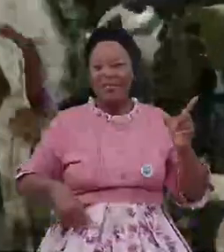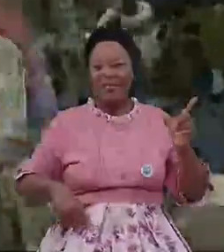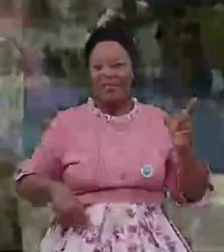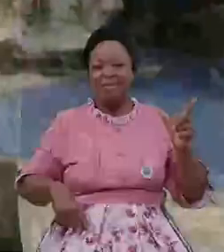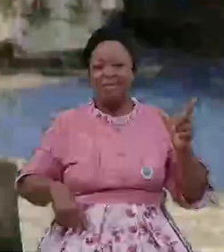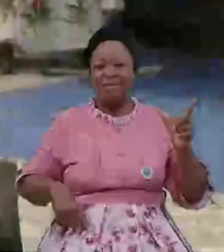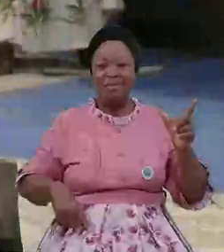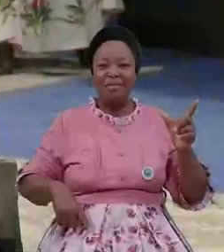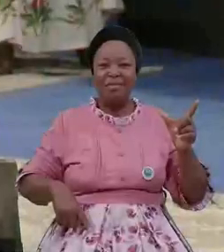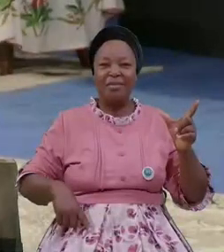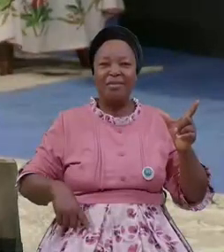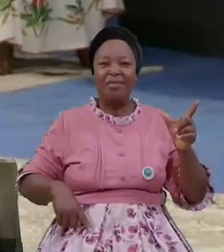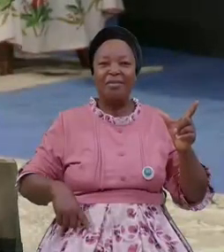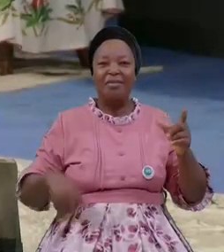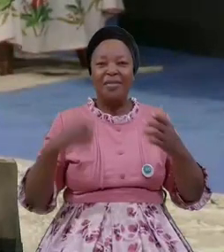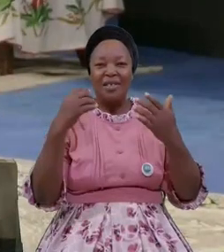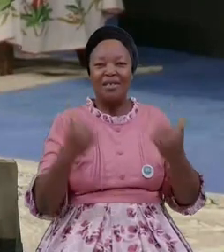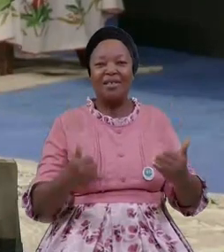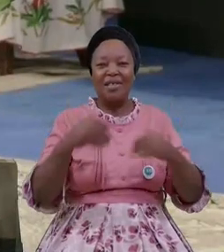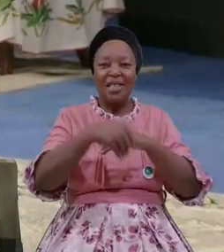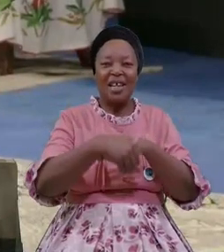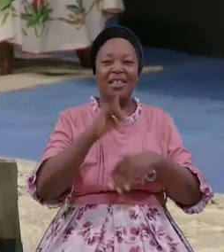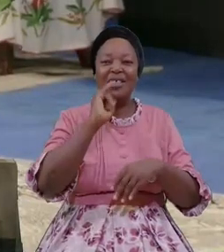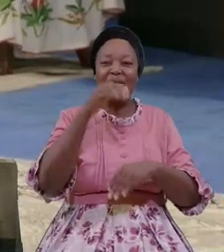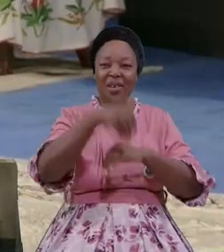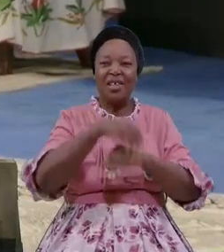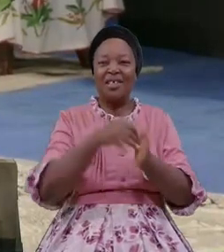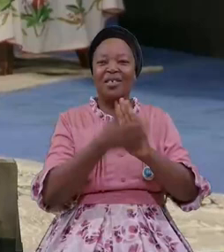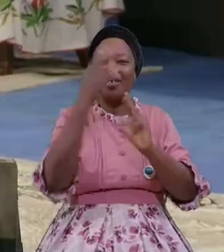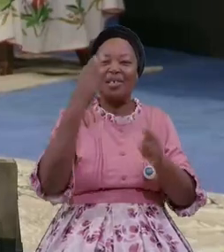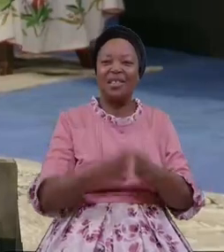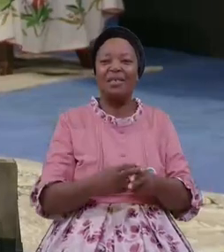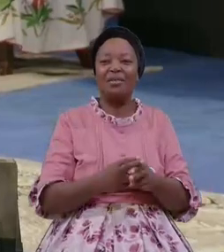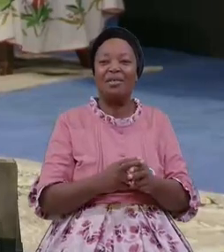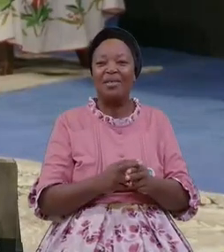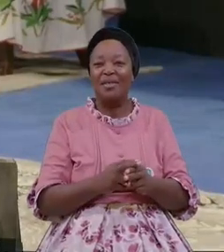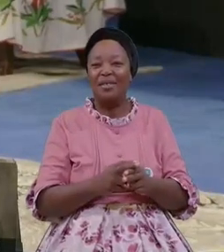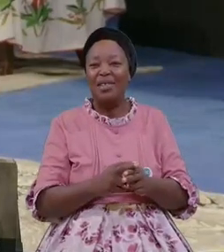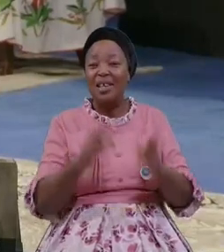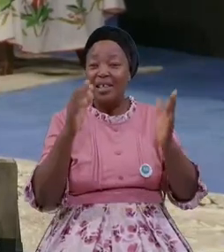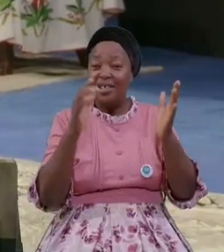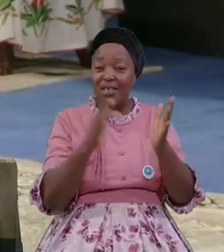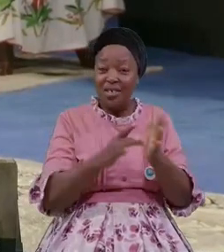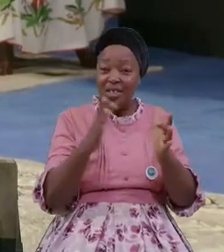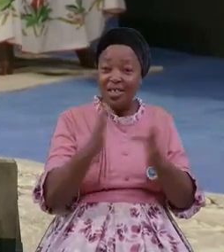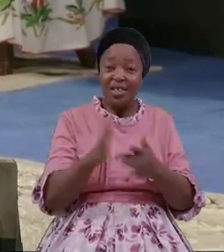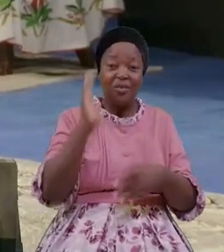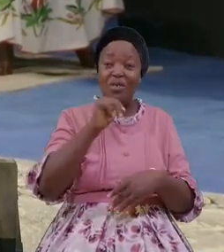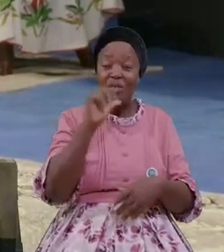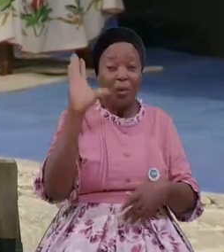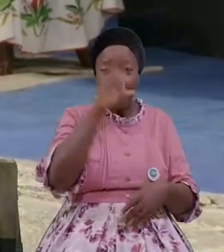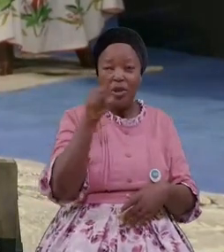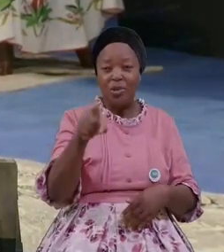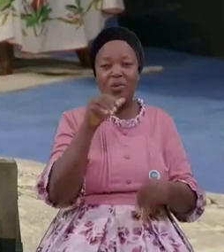Dieu ce soir c'est votre soirée Jésus ne va